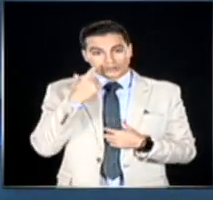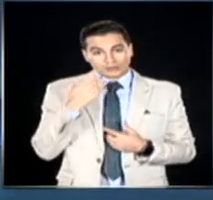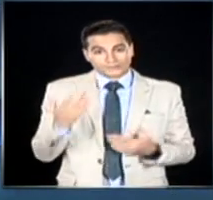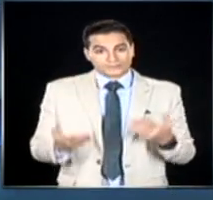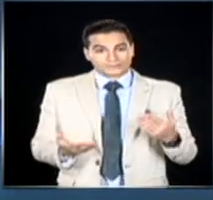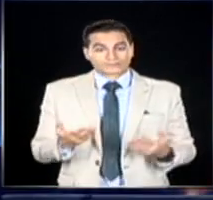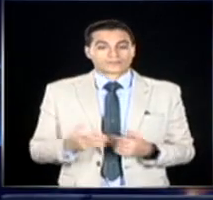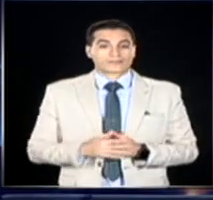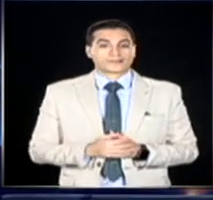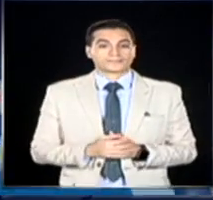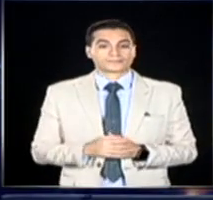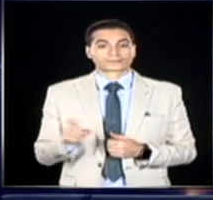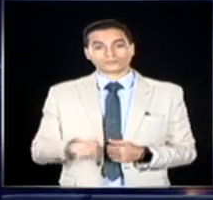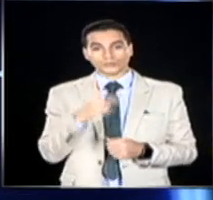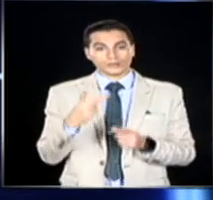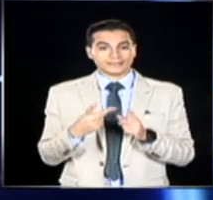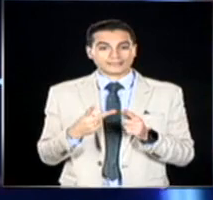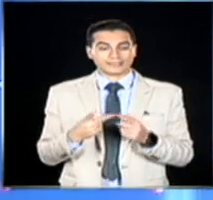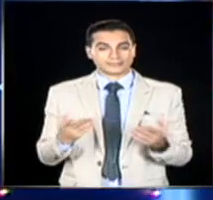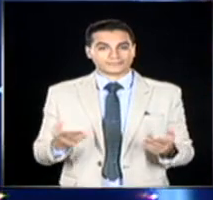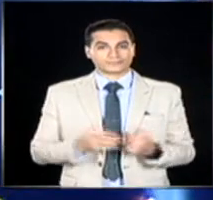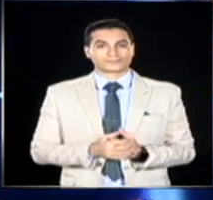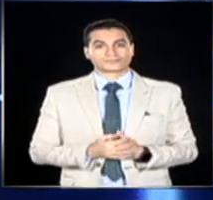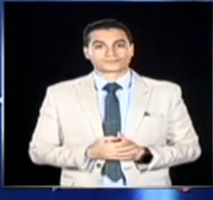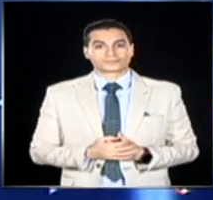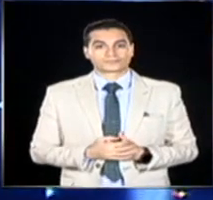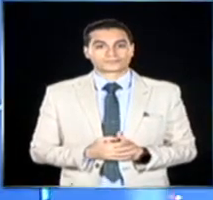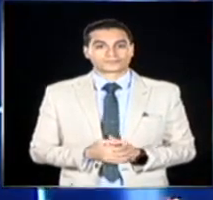نقطة. السؤال الثاني،